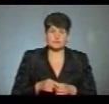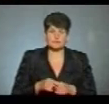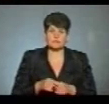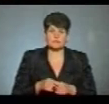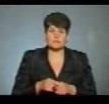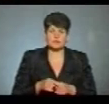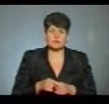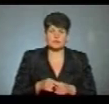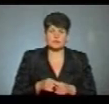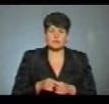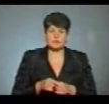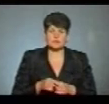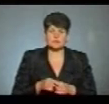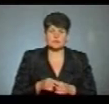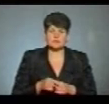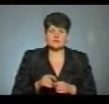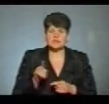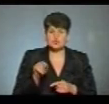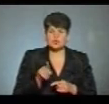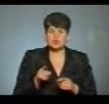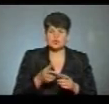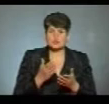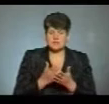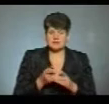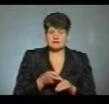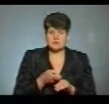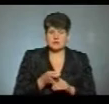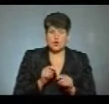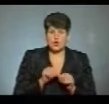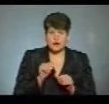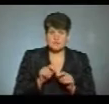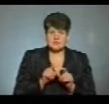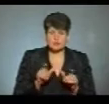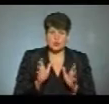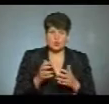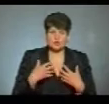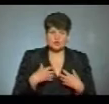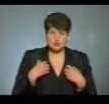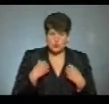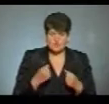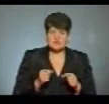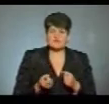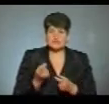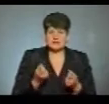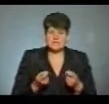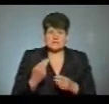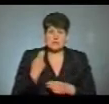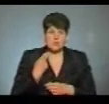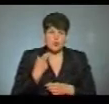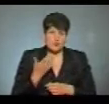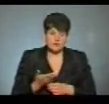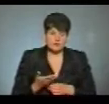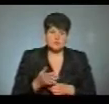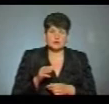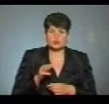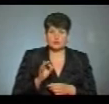на запитання. Те, що стосується сьогодні в окремих закладах охорони здоров'я із виникненням заборгованості,